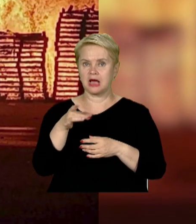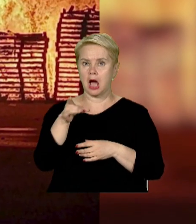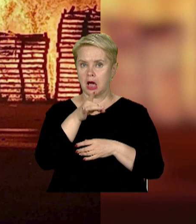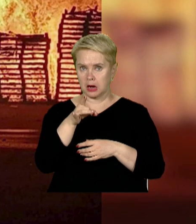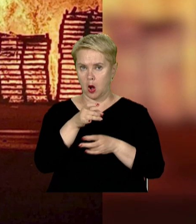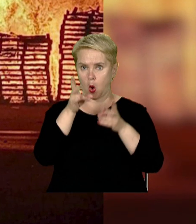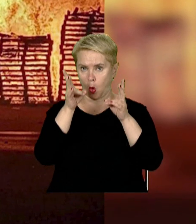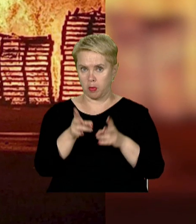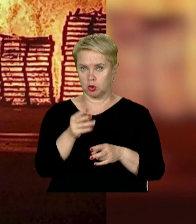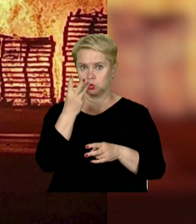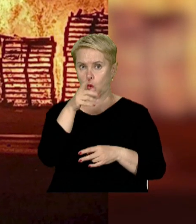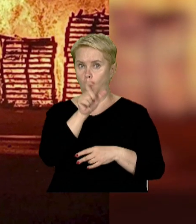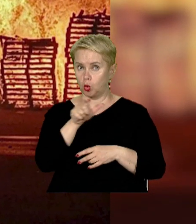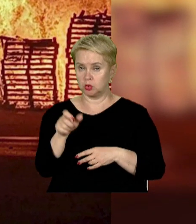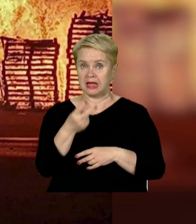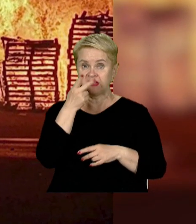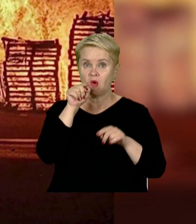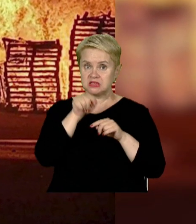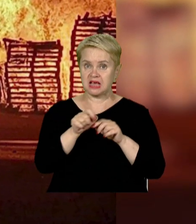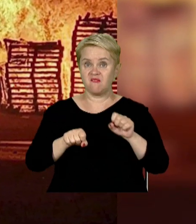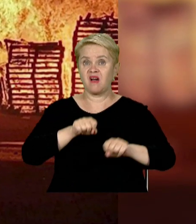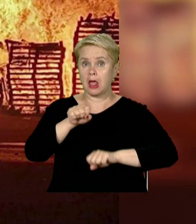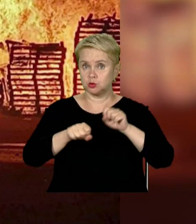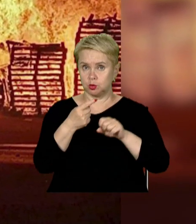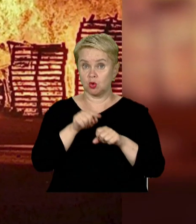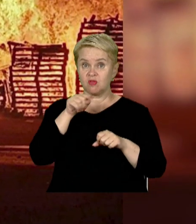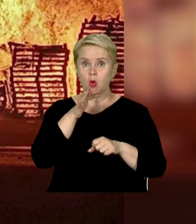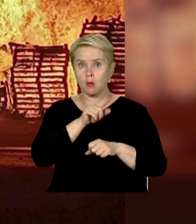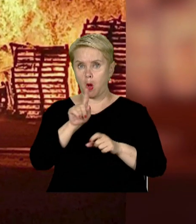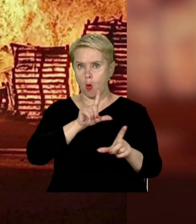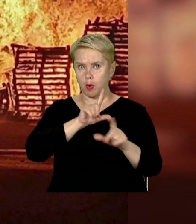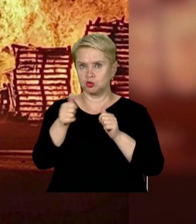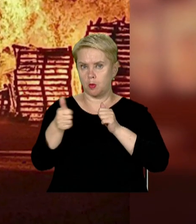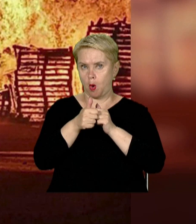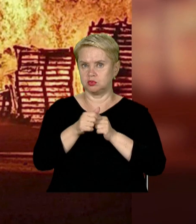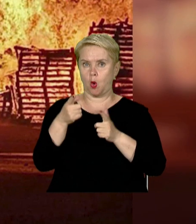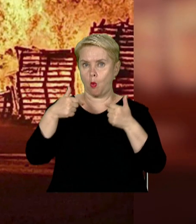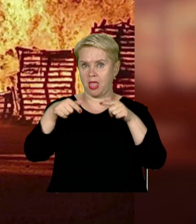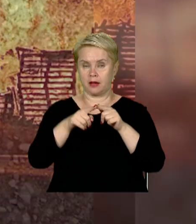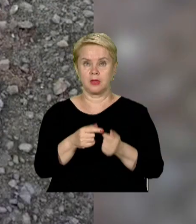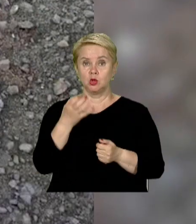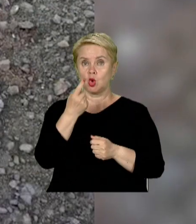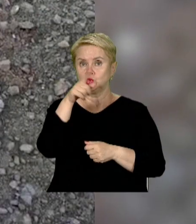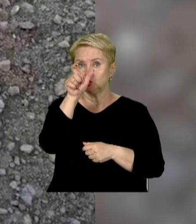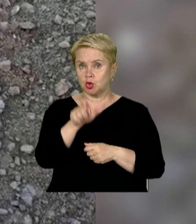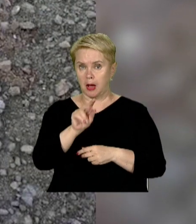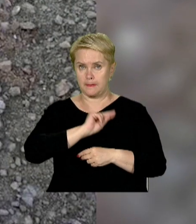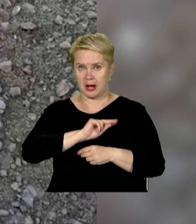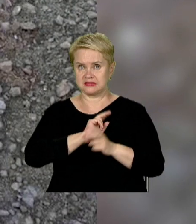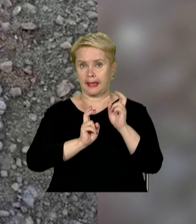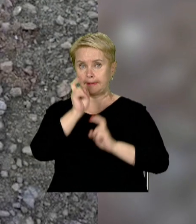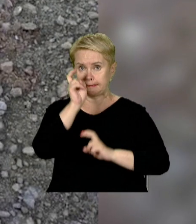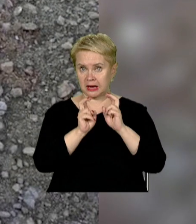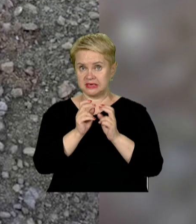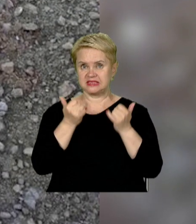району. Постраждало 3 людей. 2 з них – велосипедисти, що в той момент проїжджали повз об'єкт. Ще один чоловік – працівник